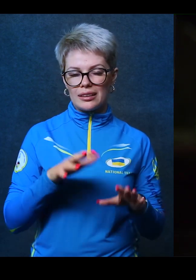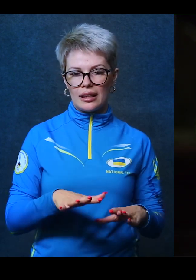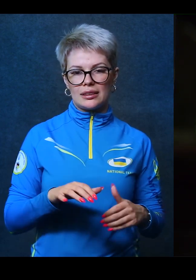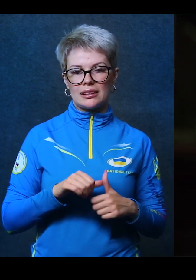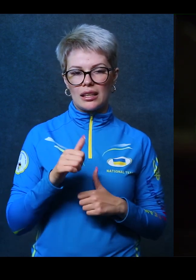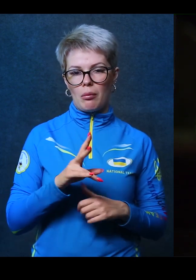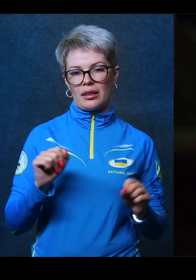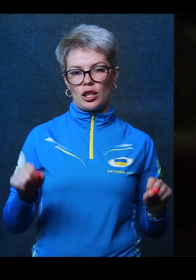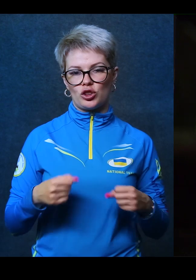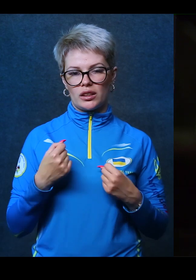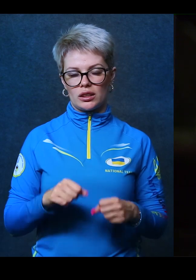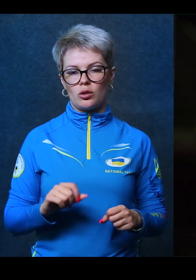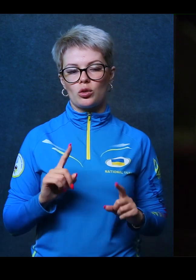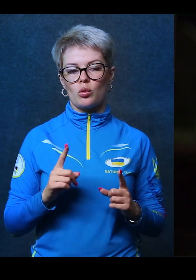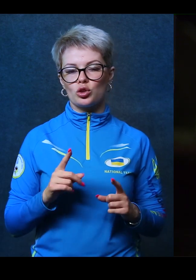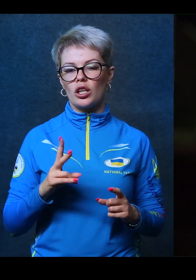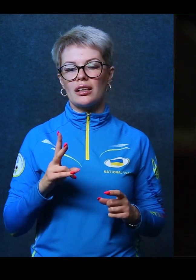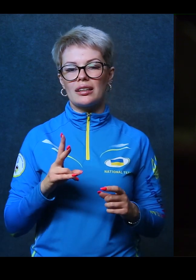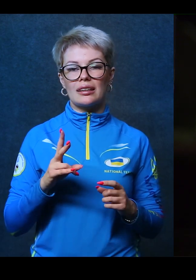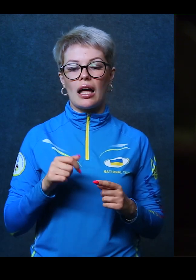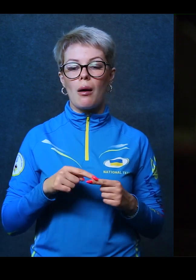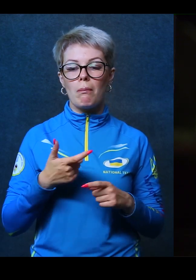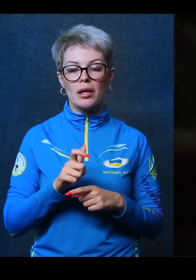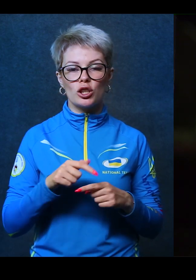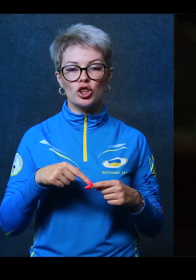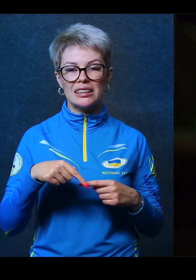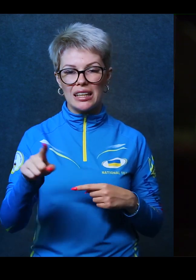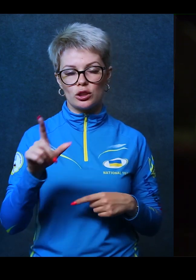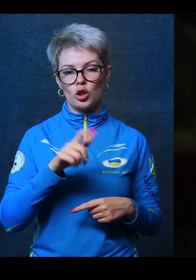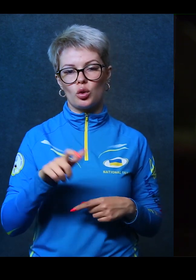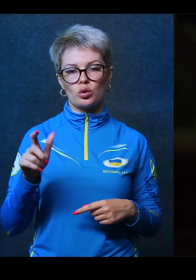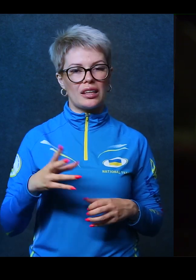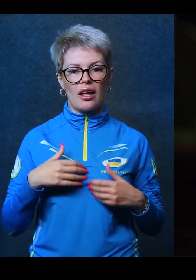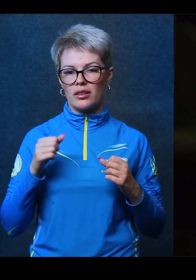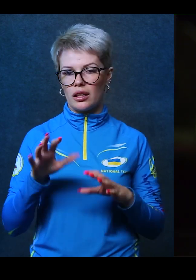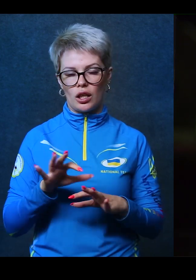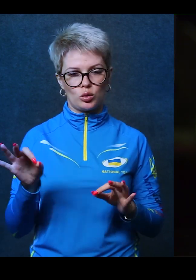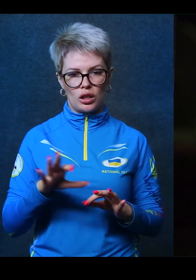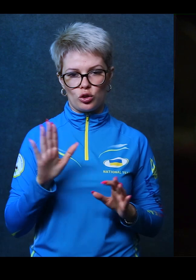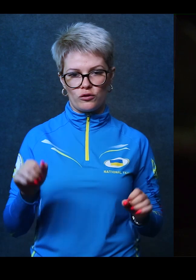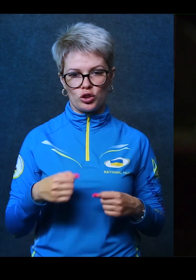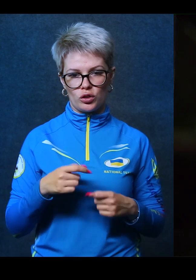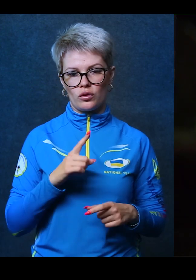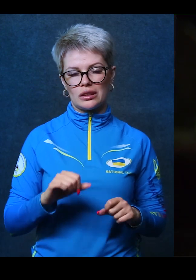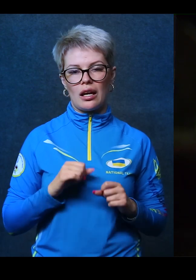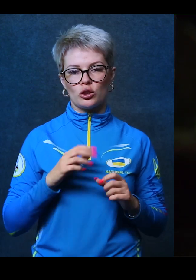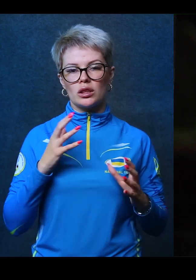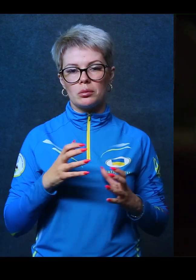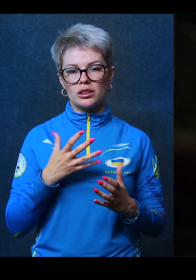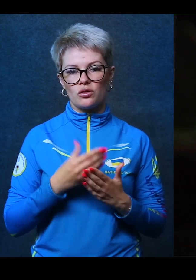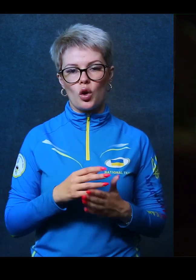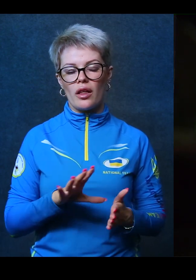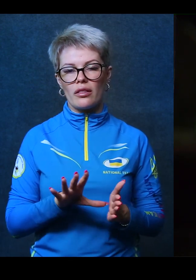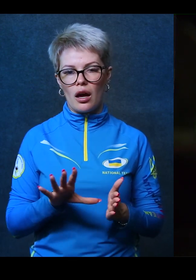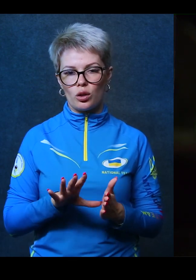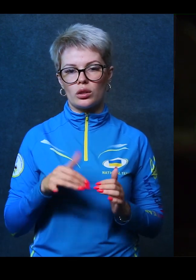саме на швидкість, бо тому що на більших дистанціях зазвичай люди не вкладаються зразу в швидкість, вони стараються зберегти свою